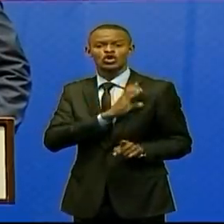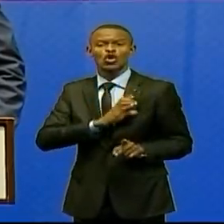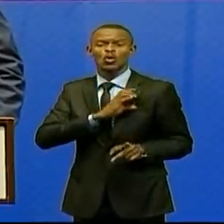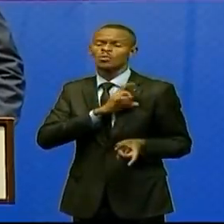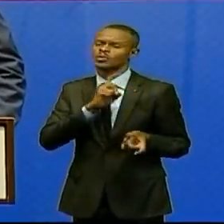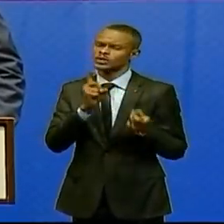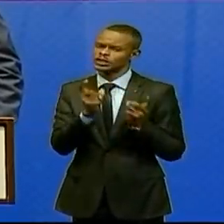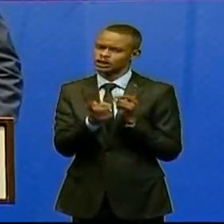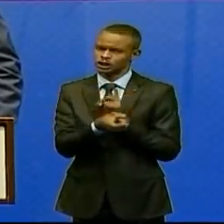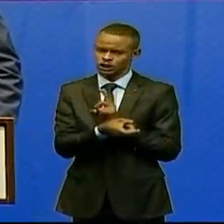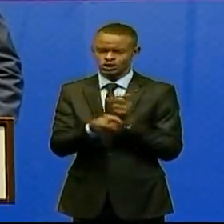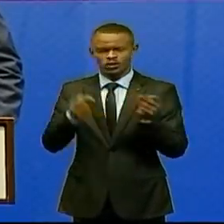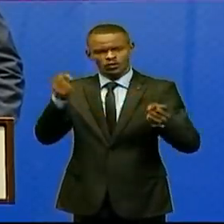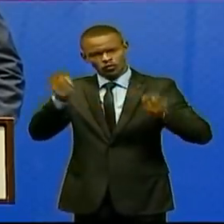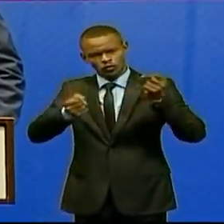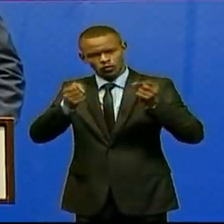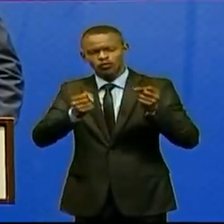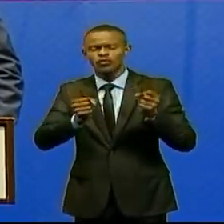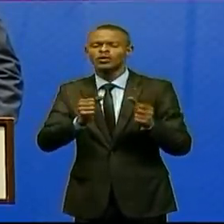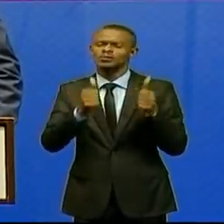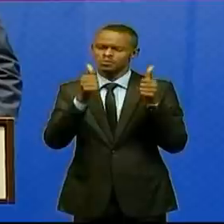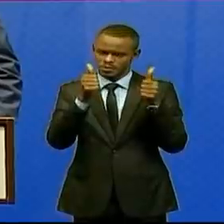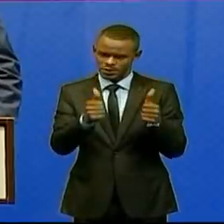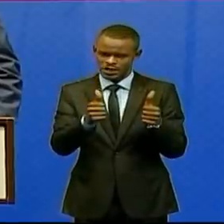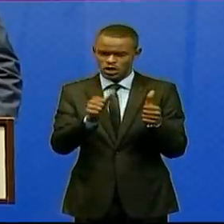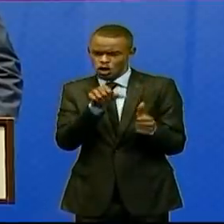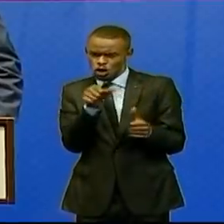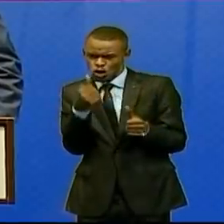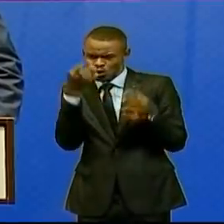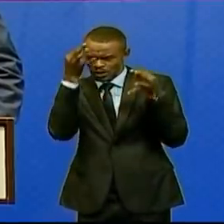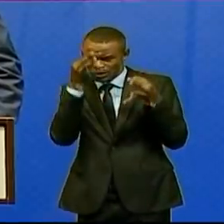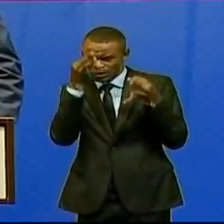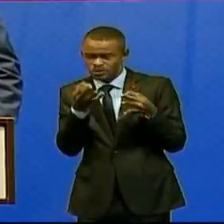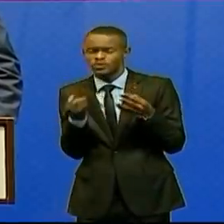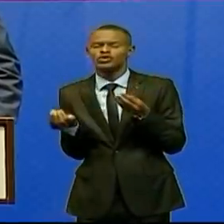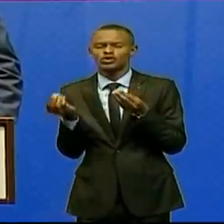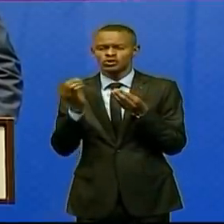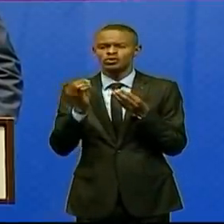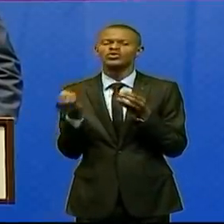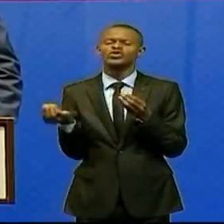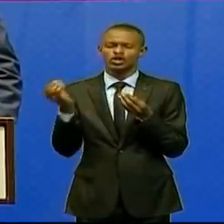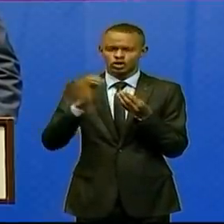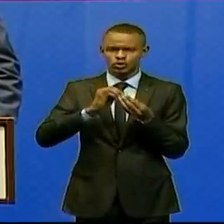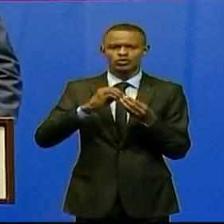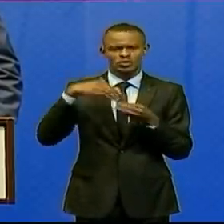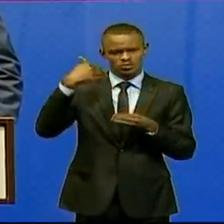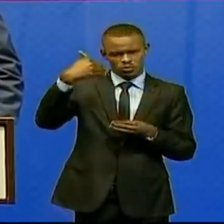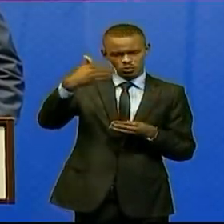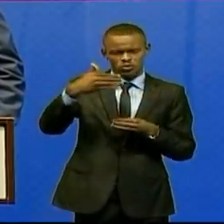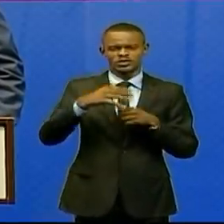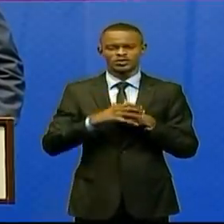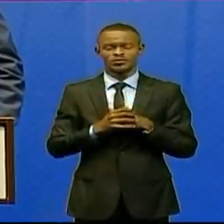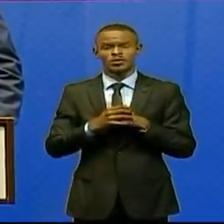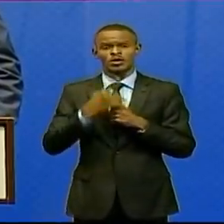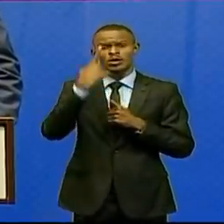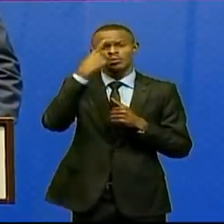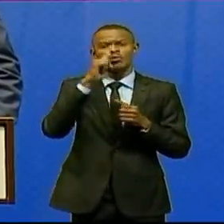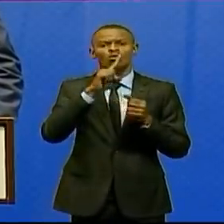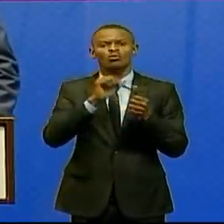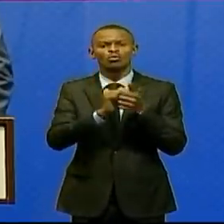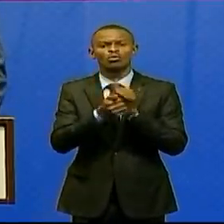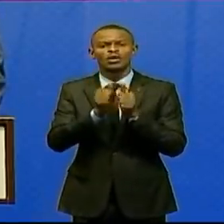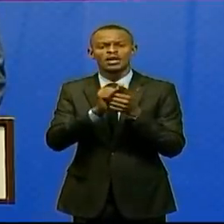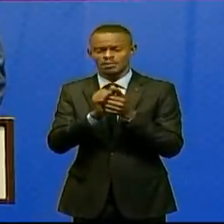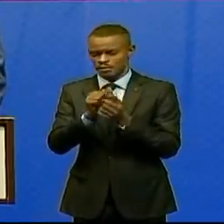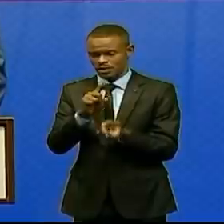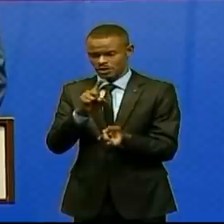d'autres seront annoncées incessamment. Quant à la question de la délocalisation du marché de fortune